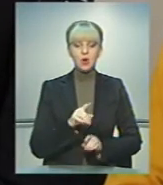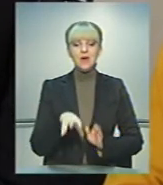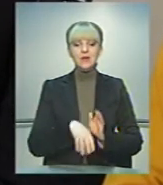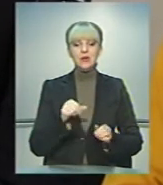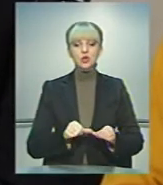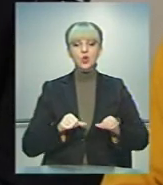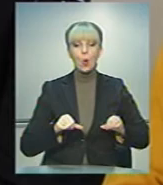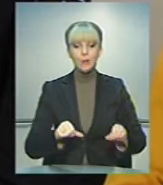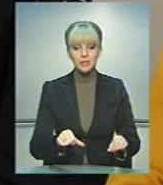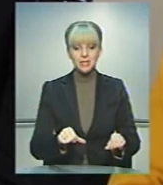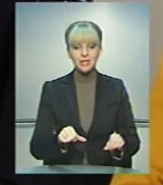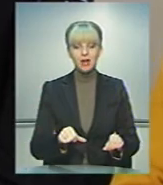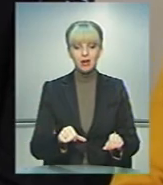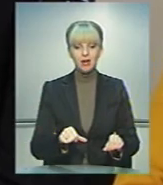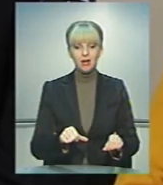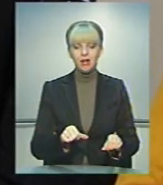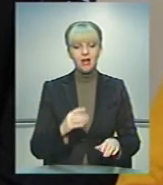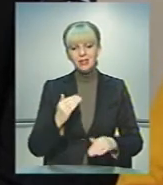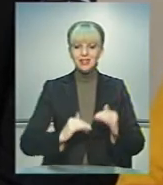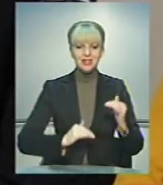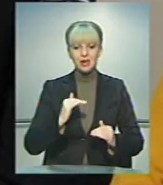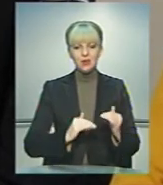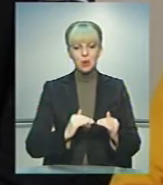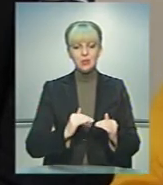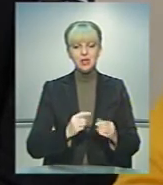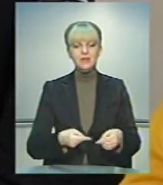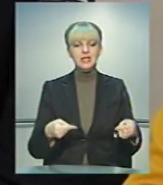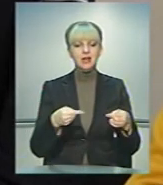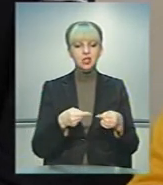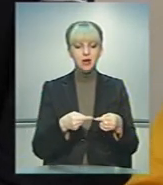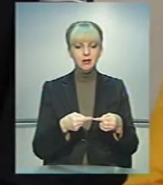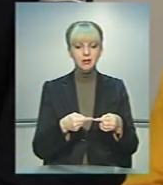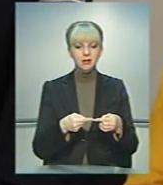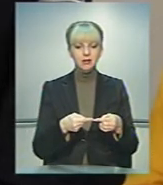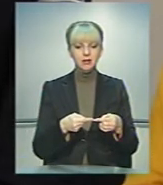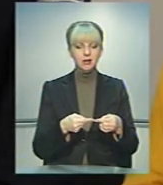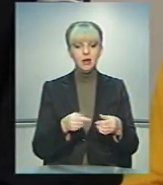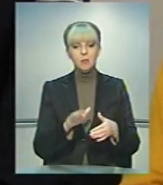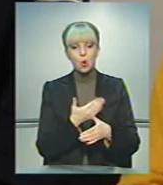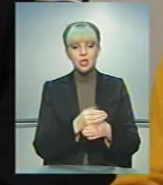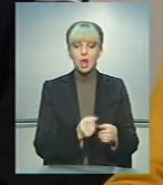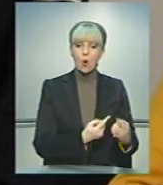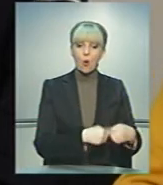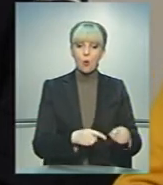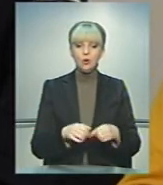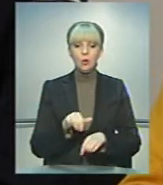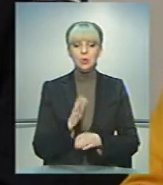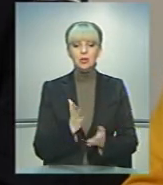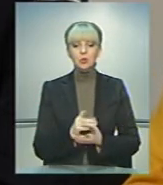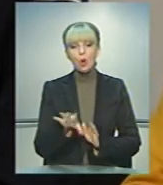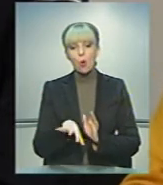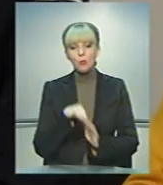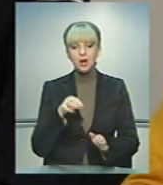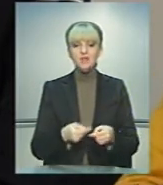виборчі комісії досить так нерівномірно визначали, поділили округи, в яких будуть